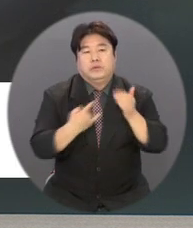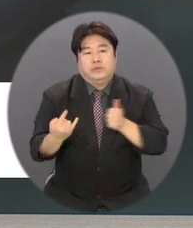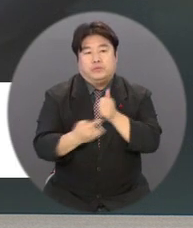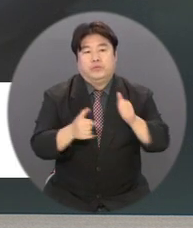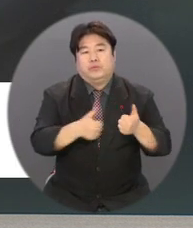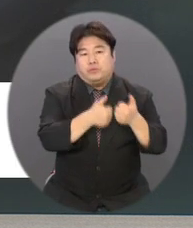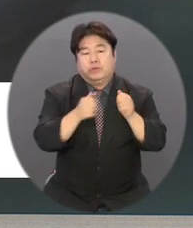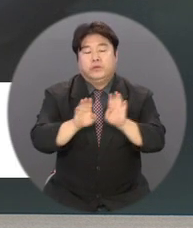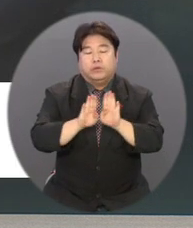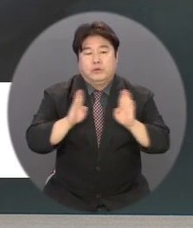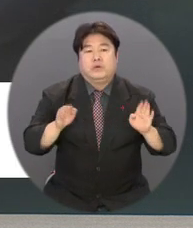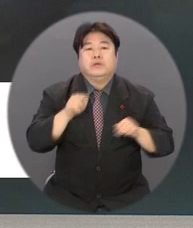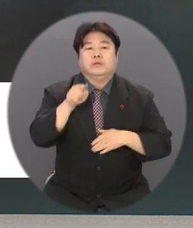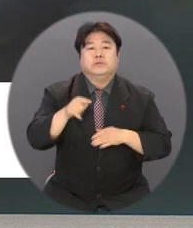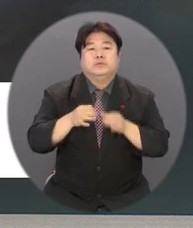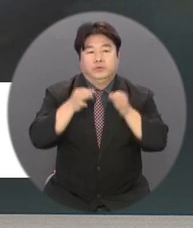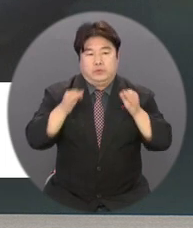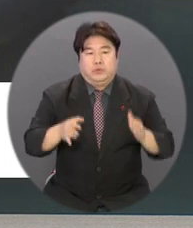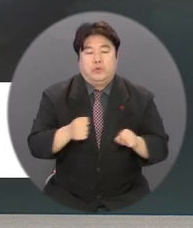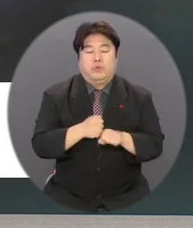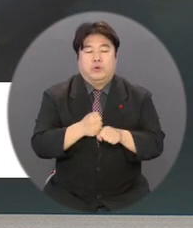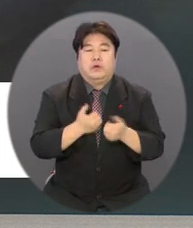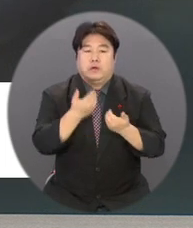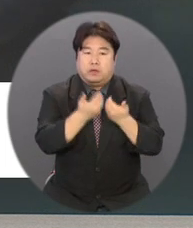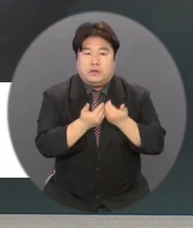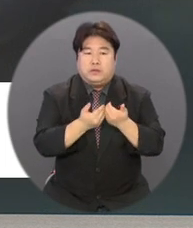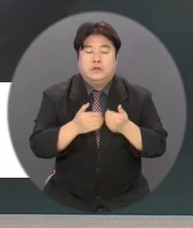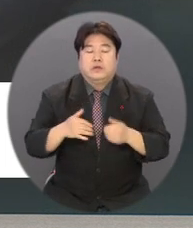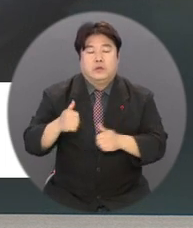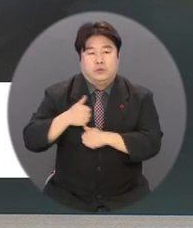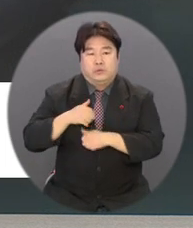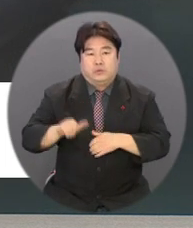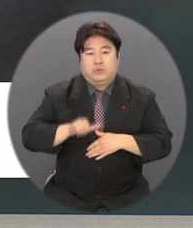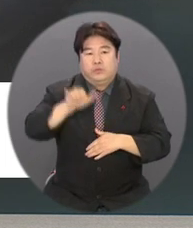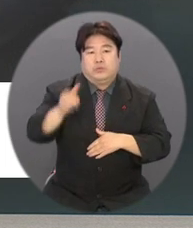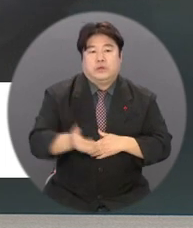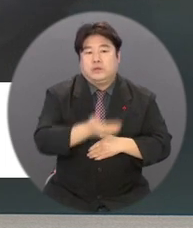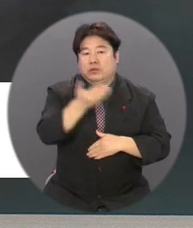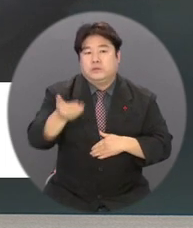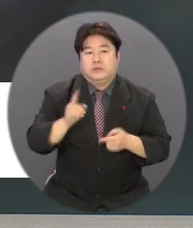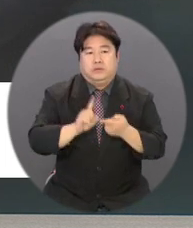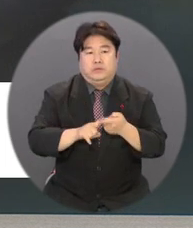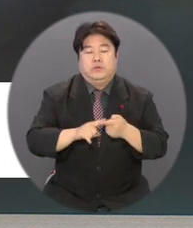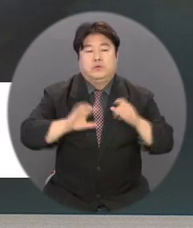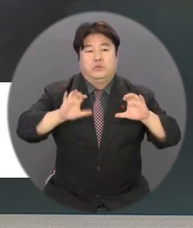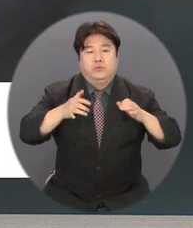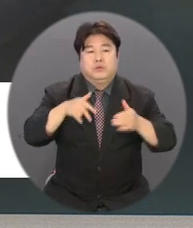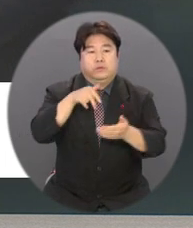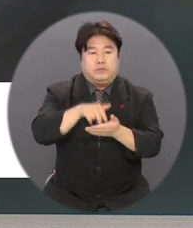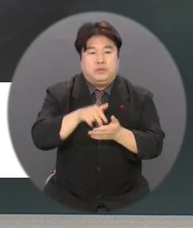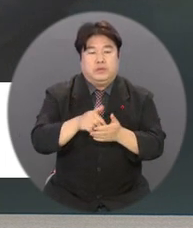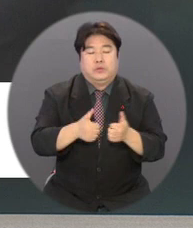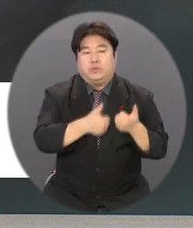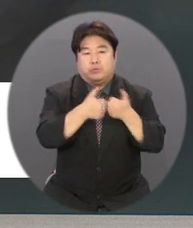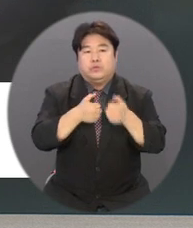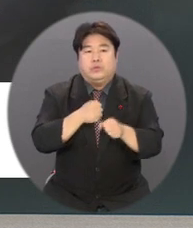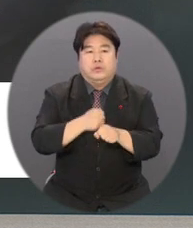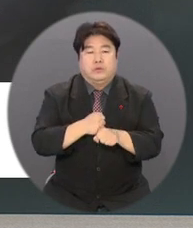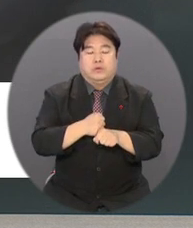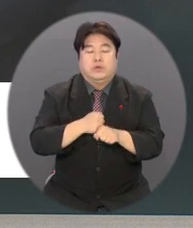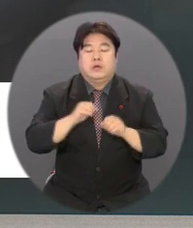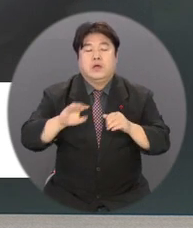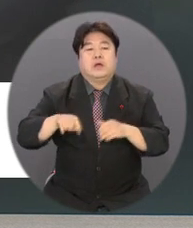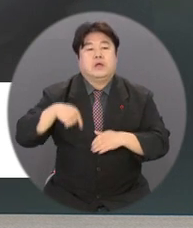양 시도는 그동안 불씨가 됐던 군공항 이전에 대해 국가적인 차원에서 논의해야 한다며 공을 다음